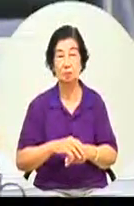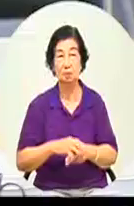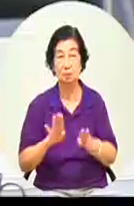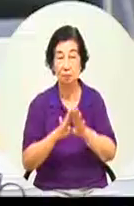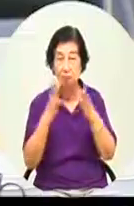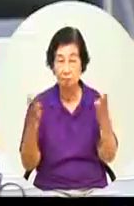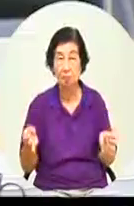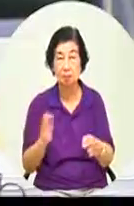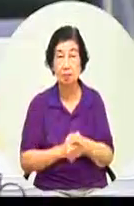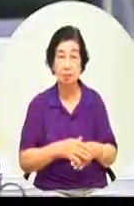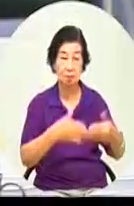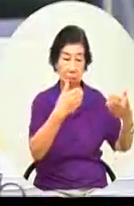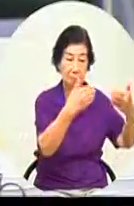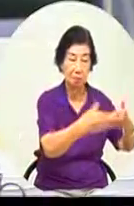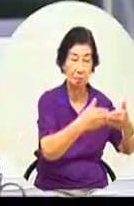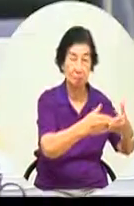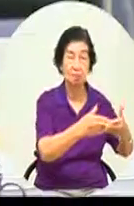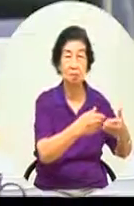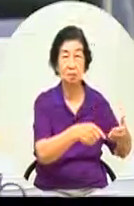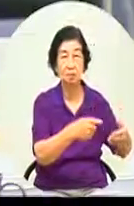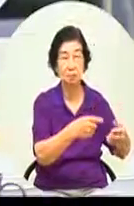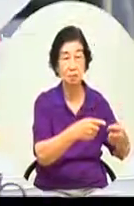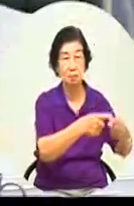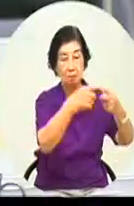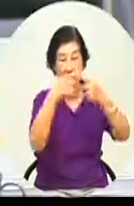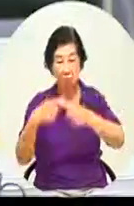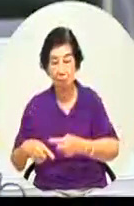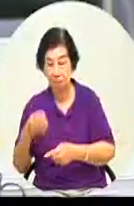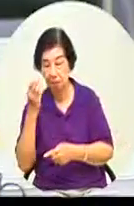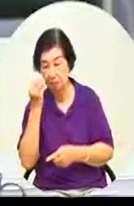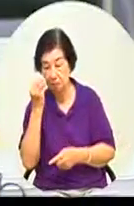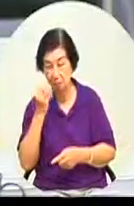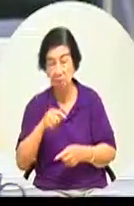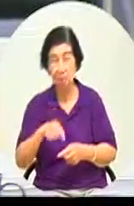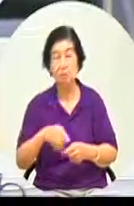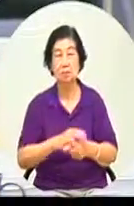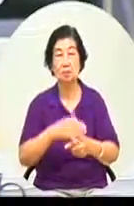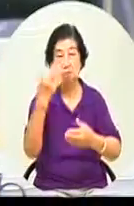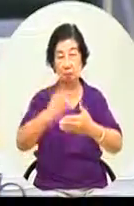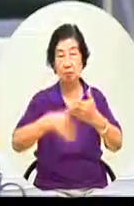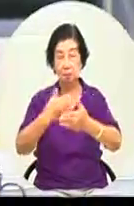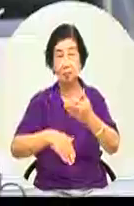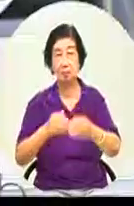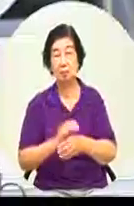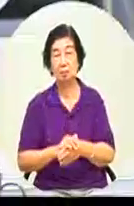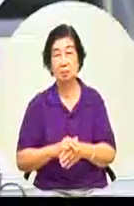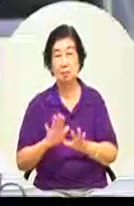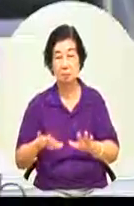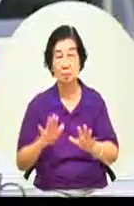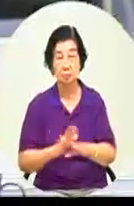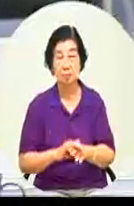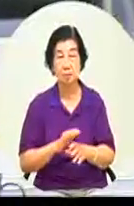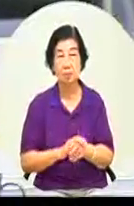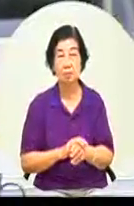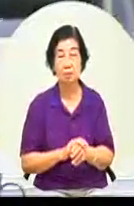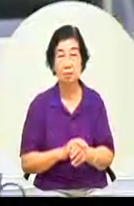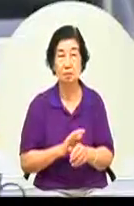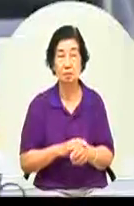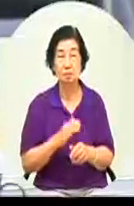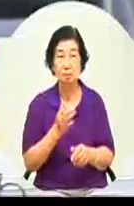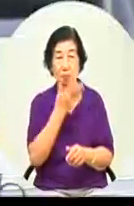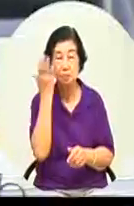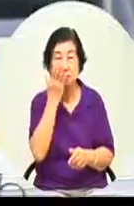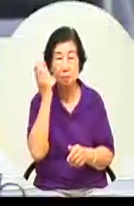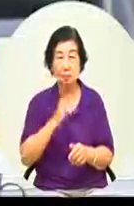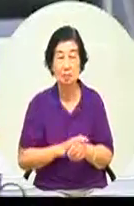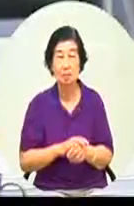拢知影大幅的减少。甚至咱有看足侪报道，有足侪旅行社打咱讲，旅行业者打咱大胆的预